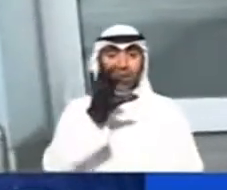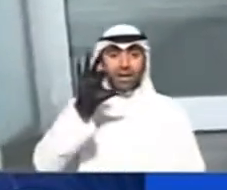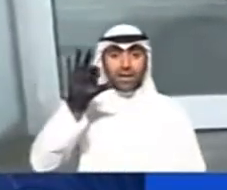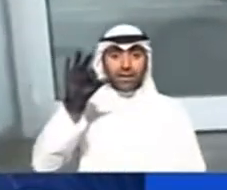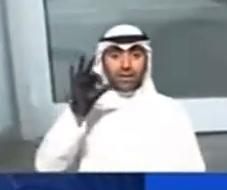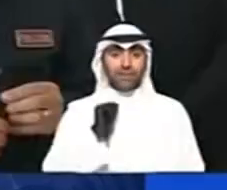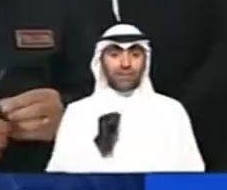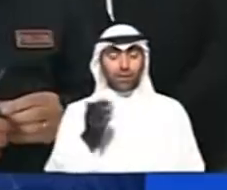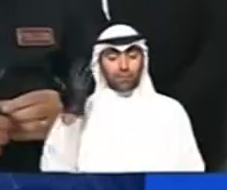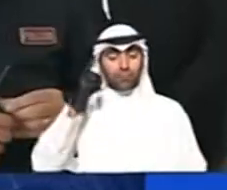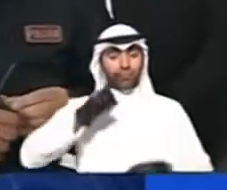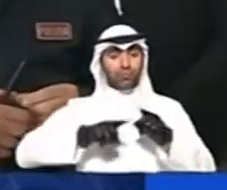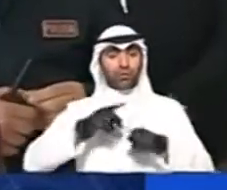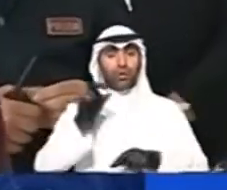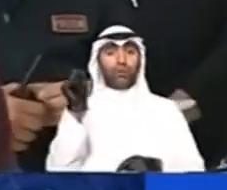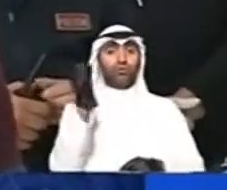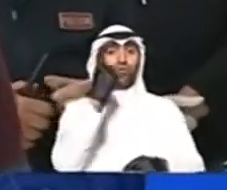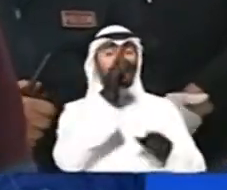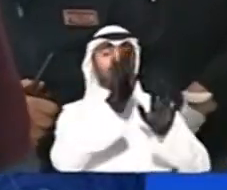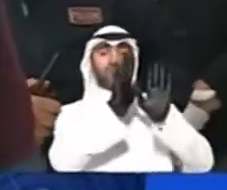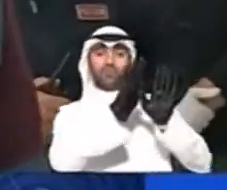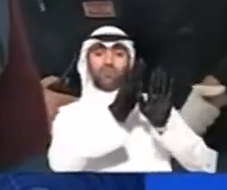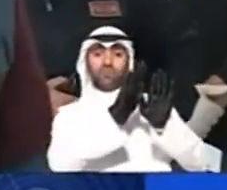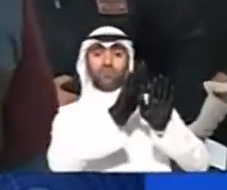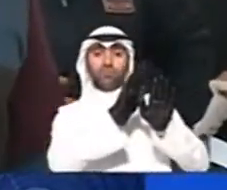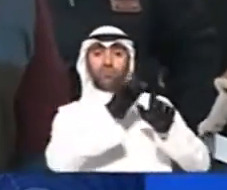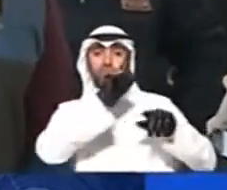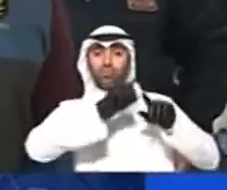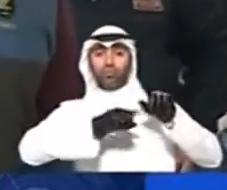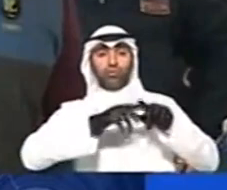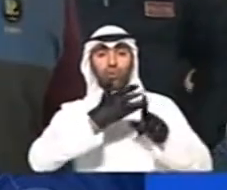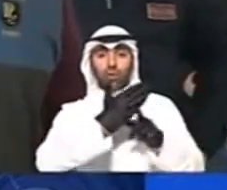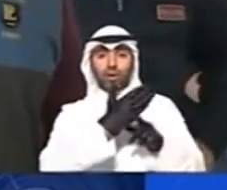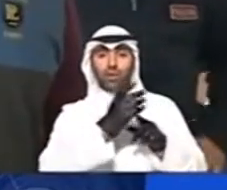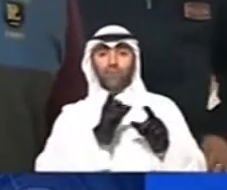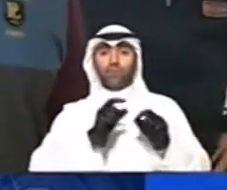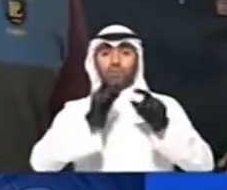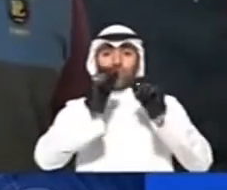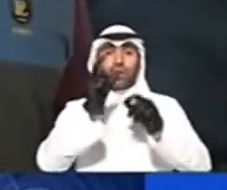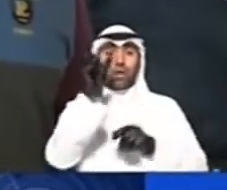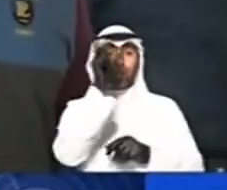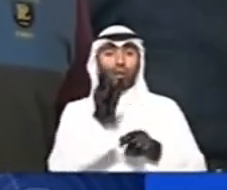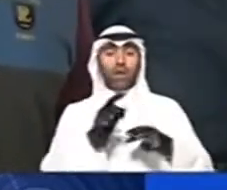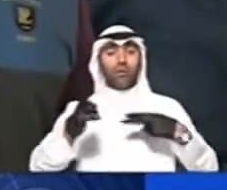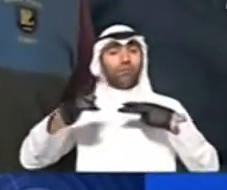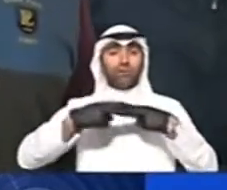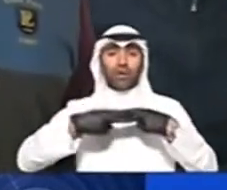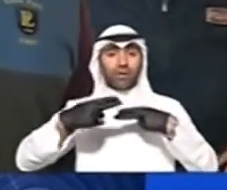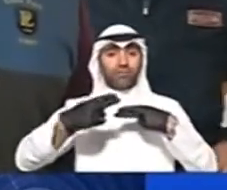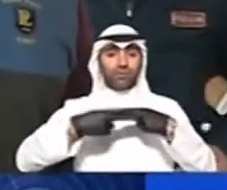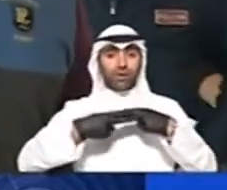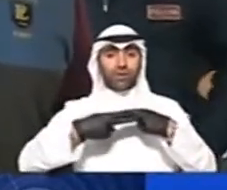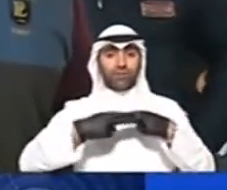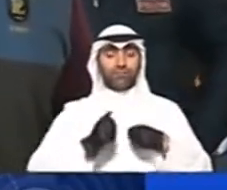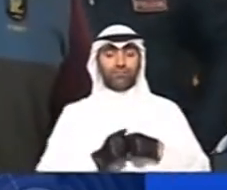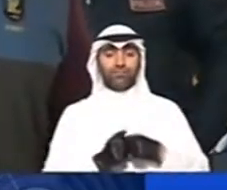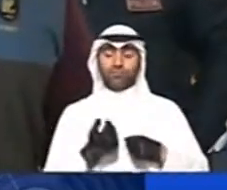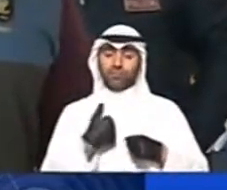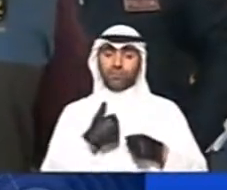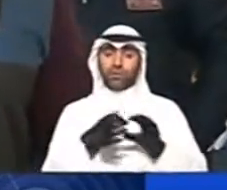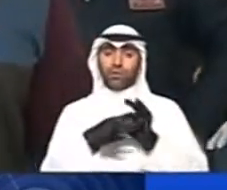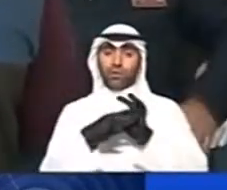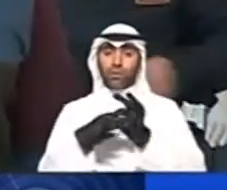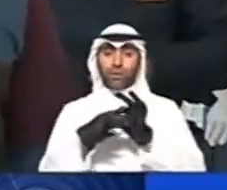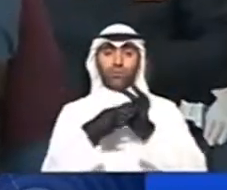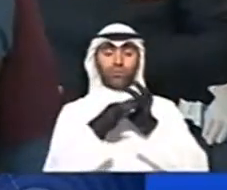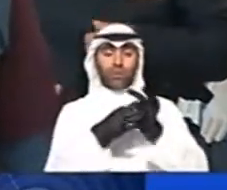أسابيع، تنفيذا لتوجيهات سيدي حضرة صاحب السمو الأمير الشيخ صباح الأحمد الجابر الصباح حفظ